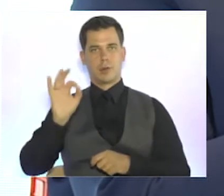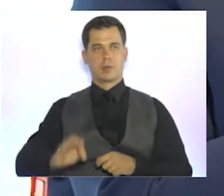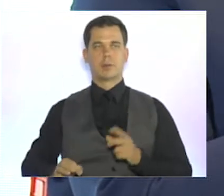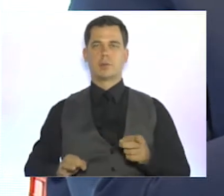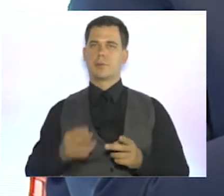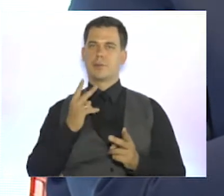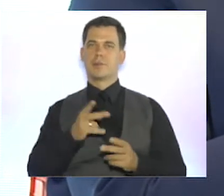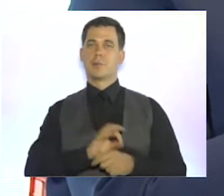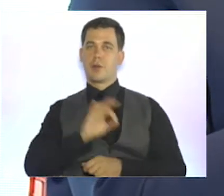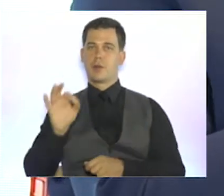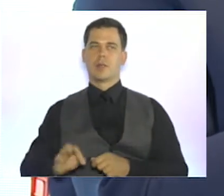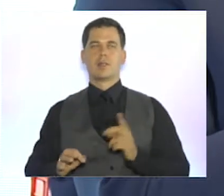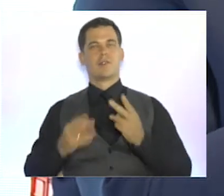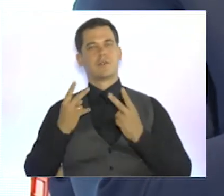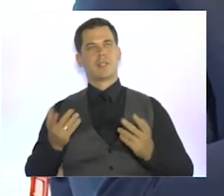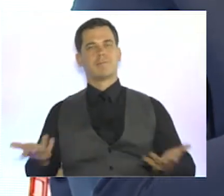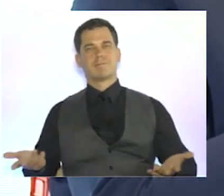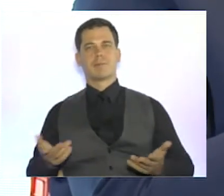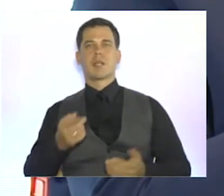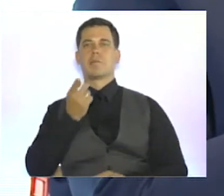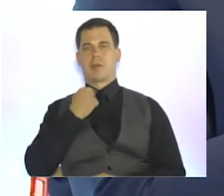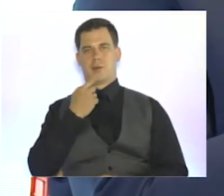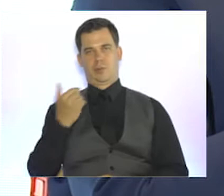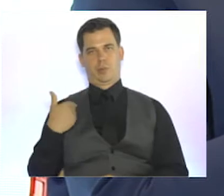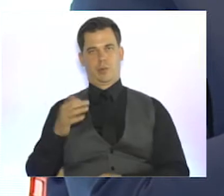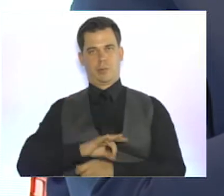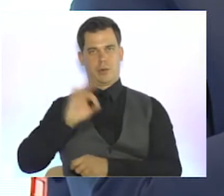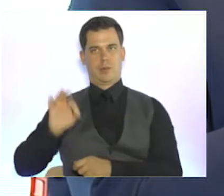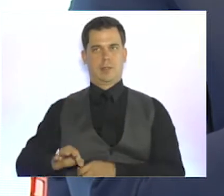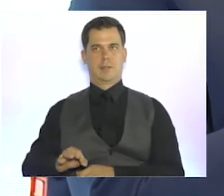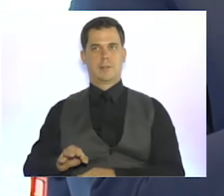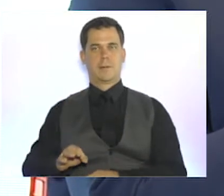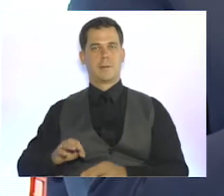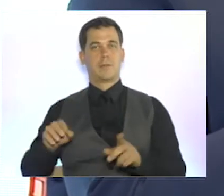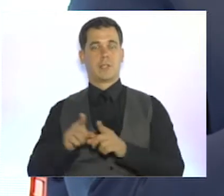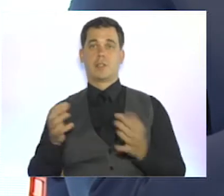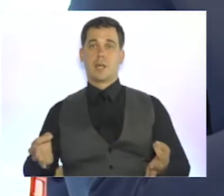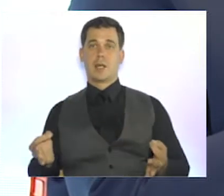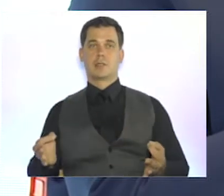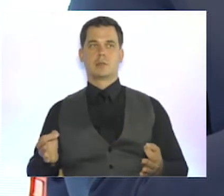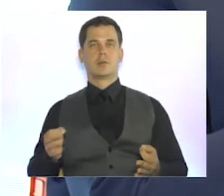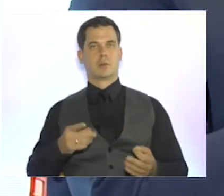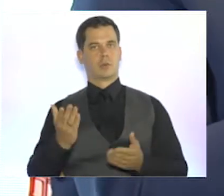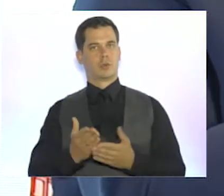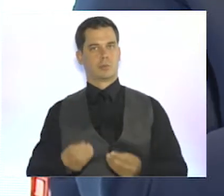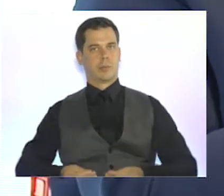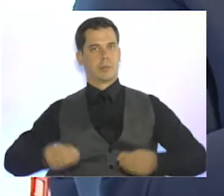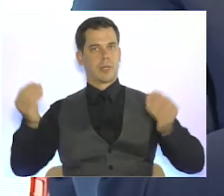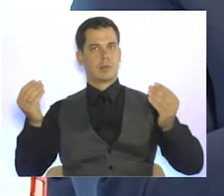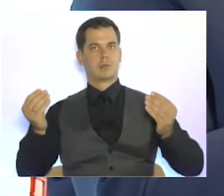projekty, które można było, no mało tych projektów było. Natomiast w tej chwili widzimy, że to się rozwija.